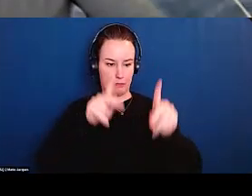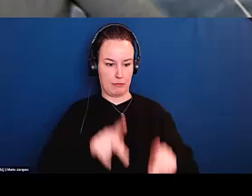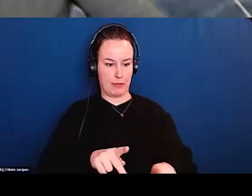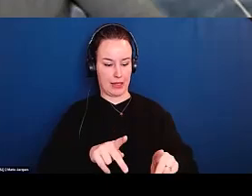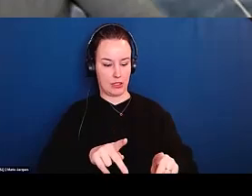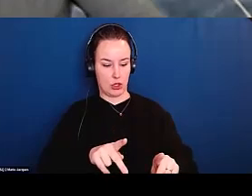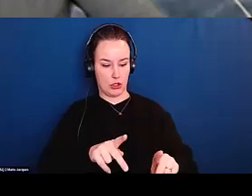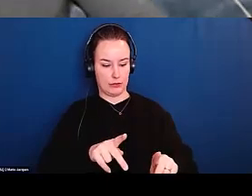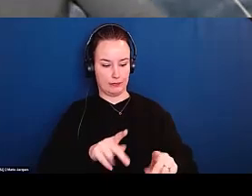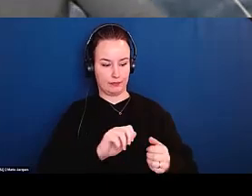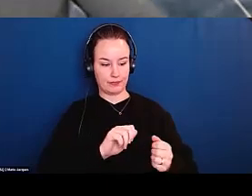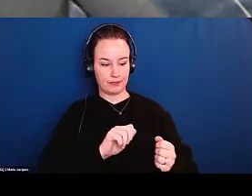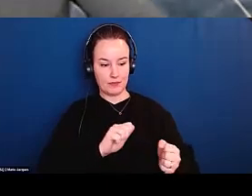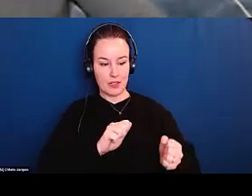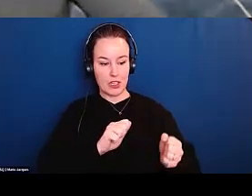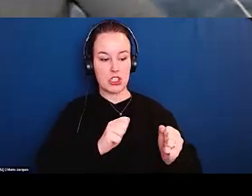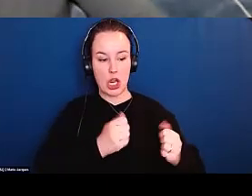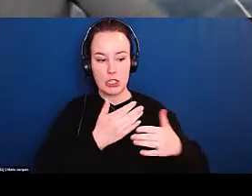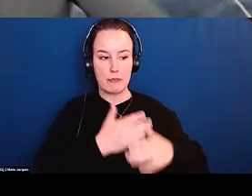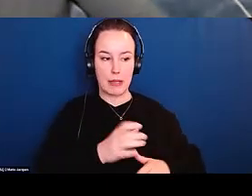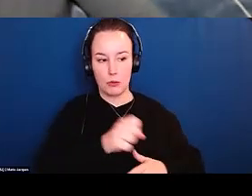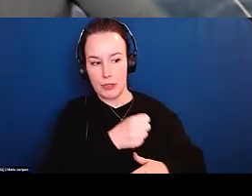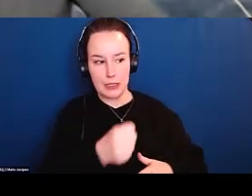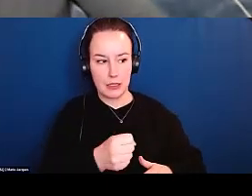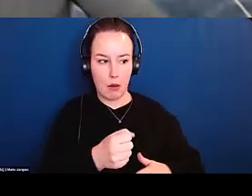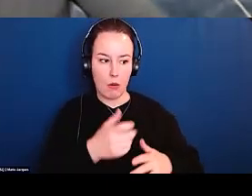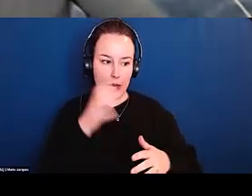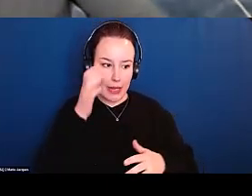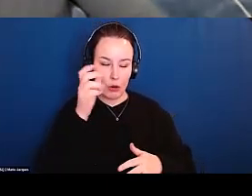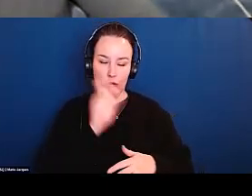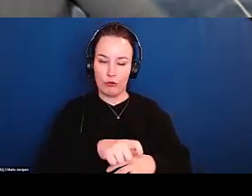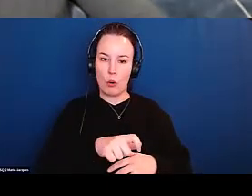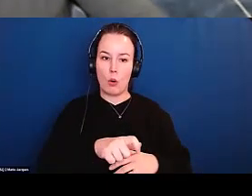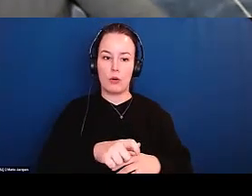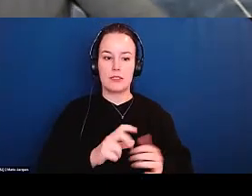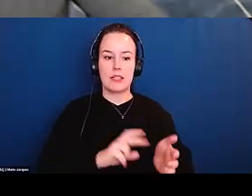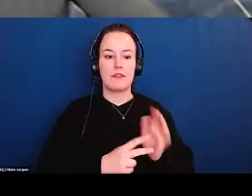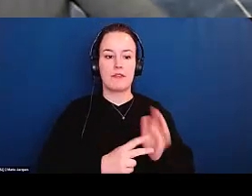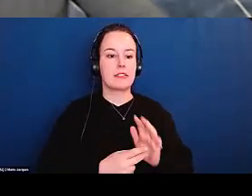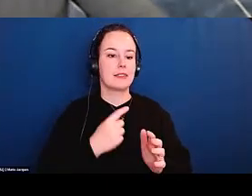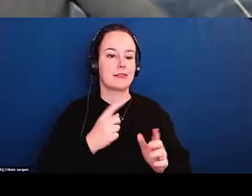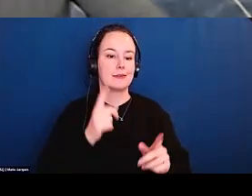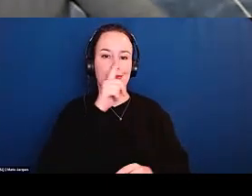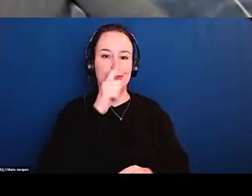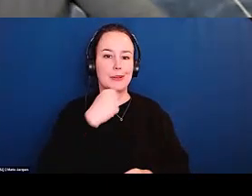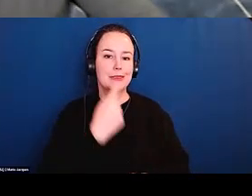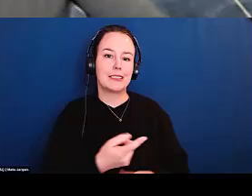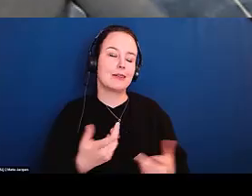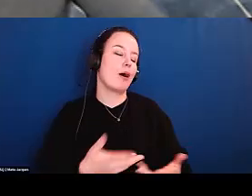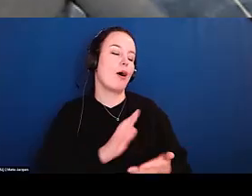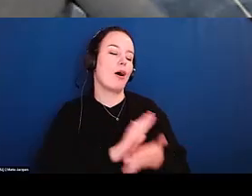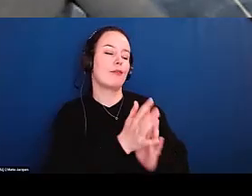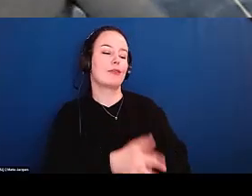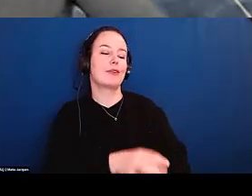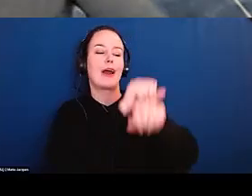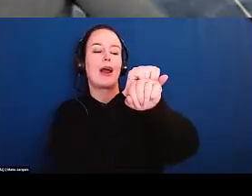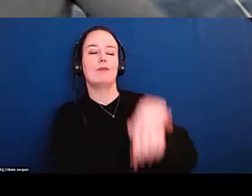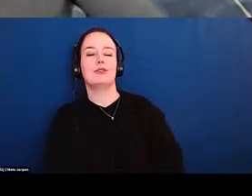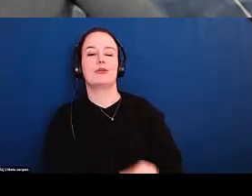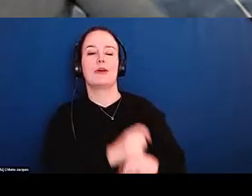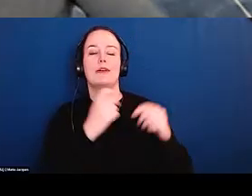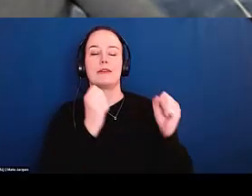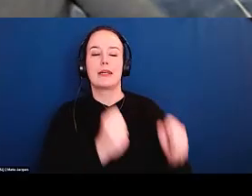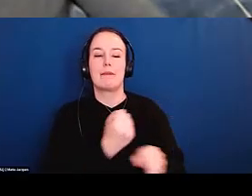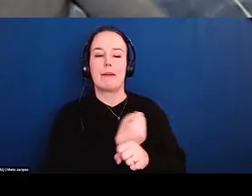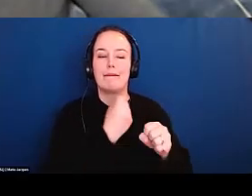est et écouter, les écouter. Par exemple, on ne peut pas dire, oh, vous allez vous y habituer,